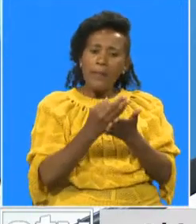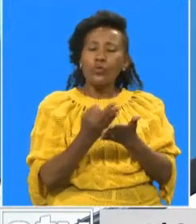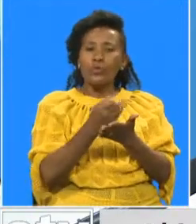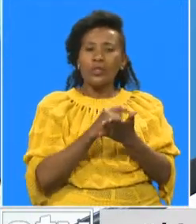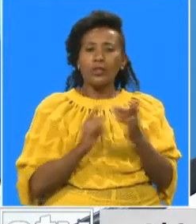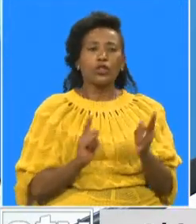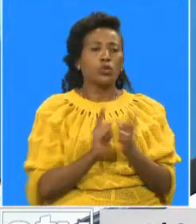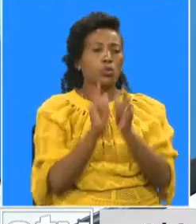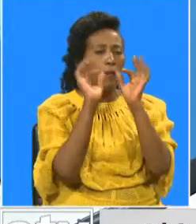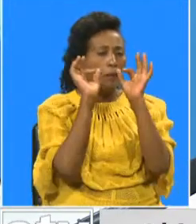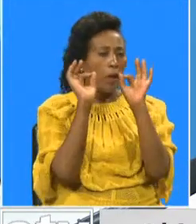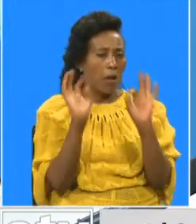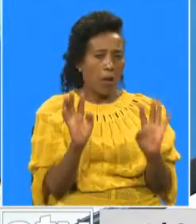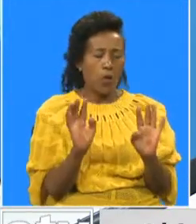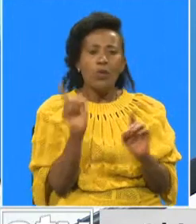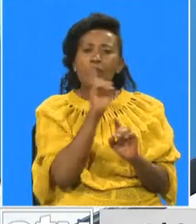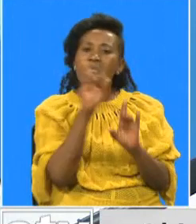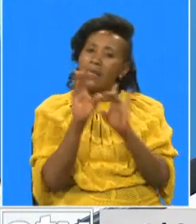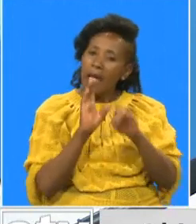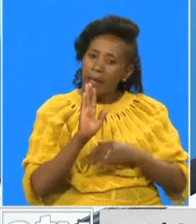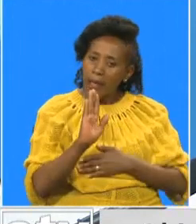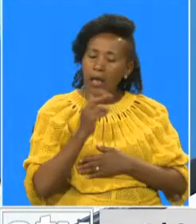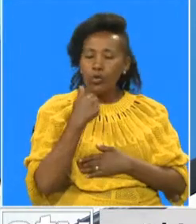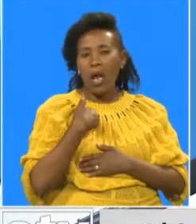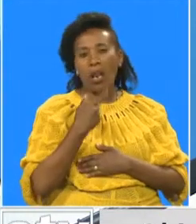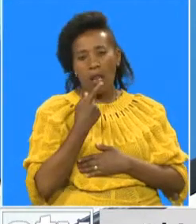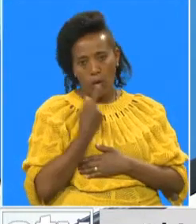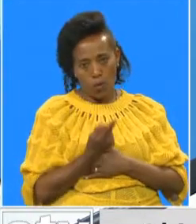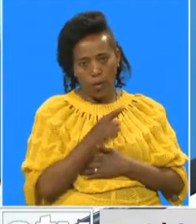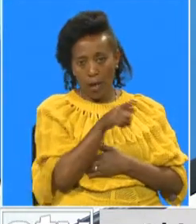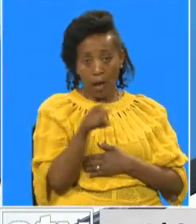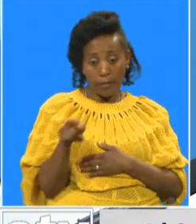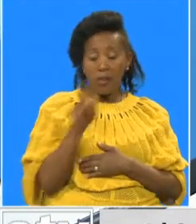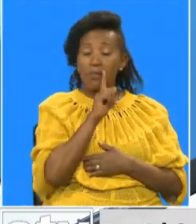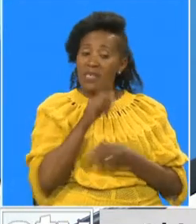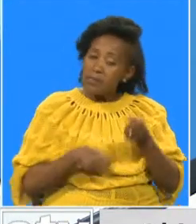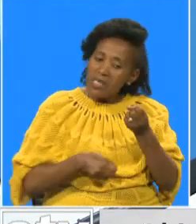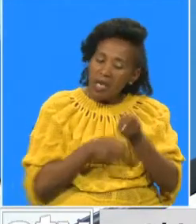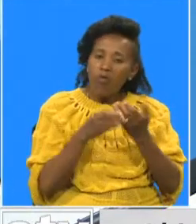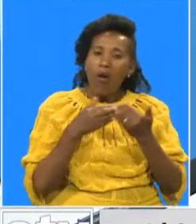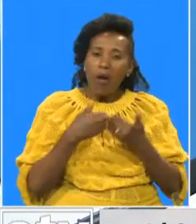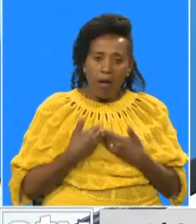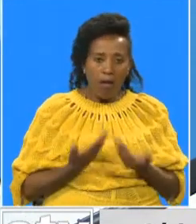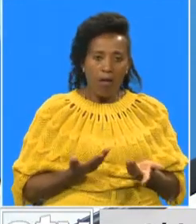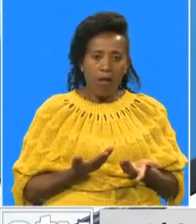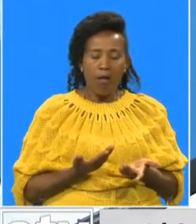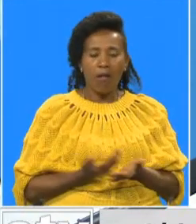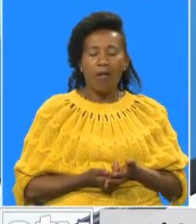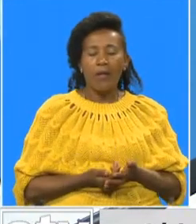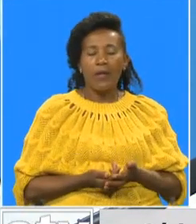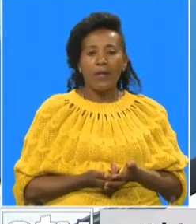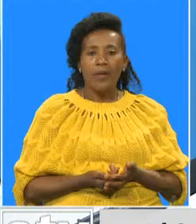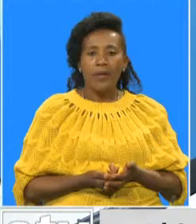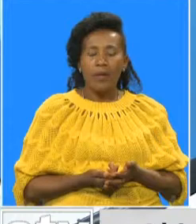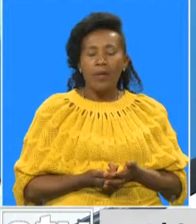ምርት ግንኙነት የሌለውን ምንድን ነው እያደረጋችሁላችሁ ያላችሁ እናንተ ምንድን ነው የምደግፏቸው?